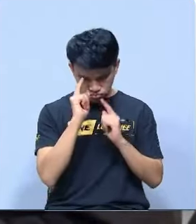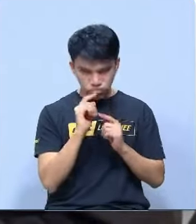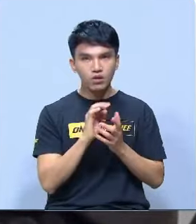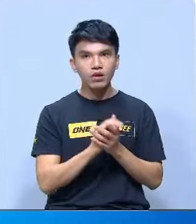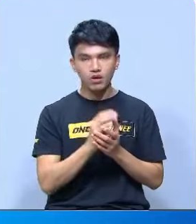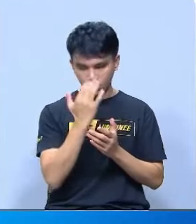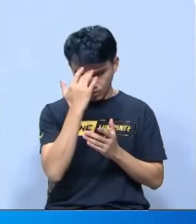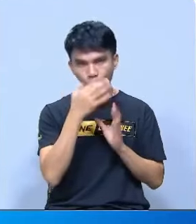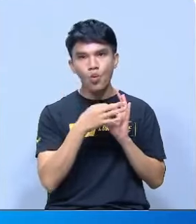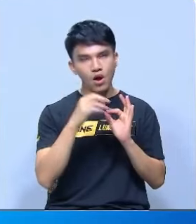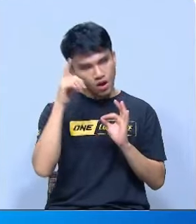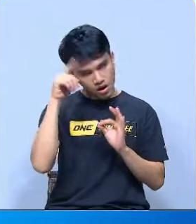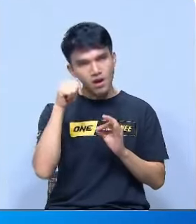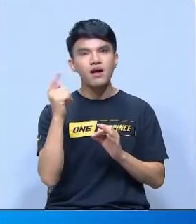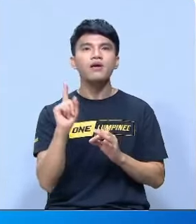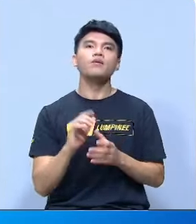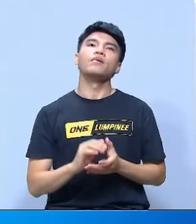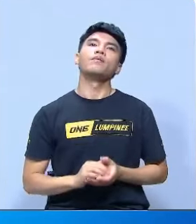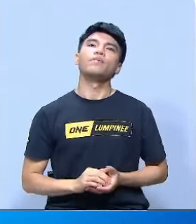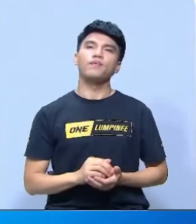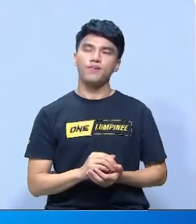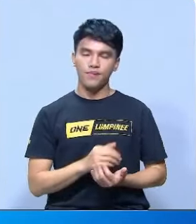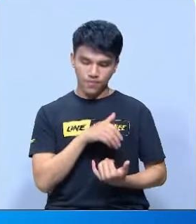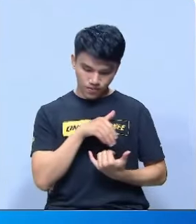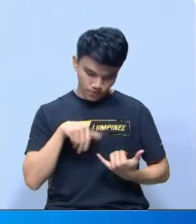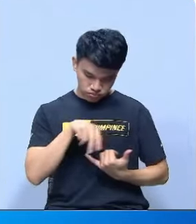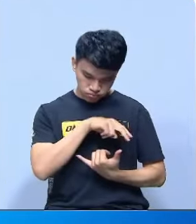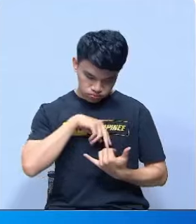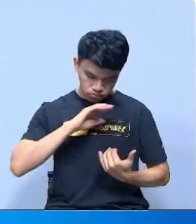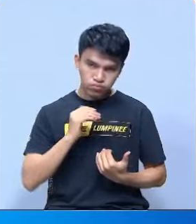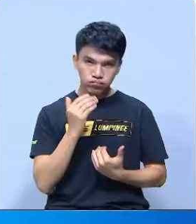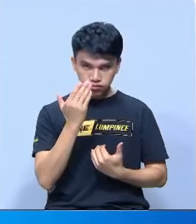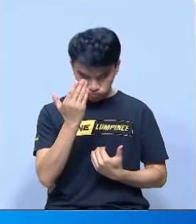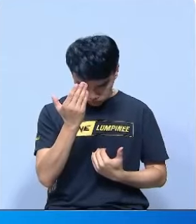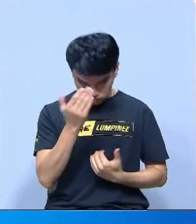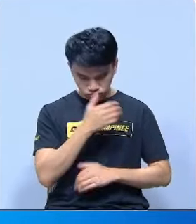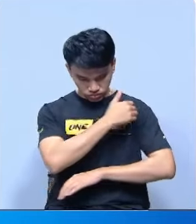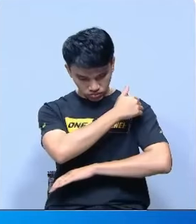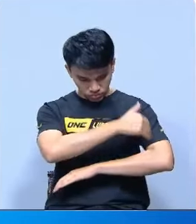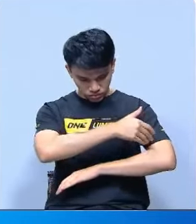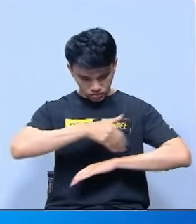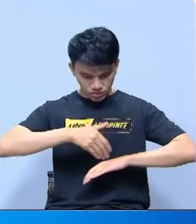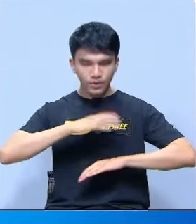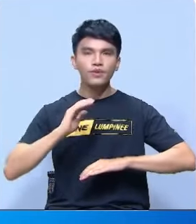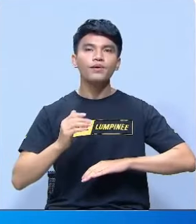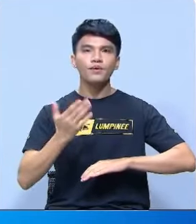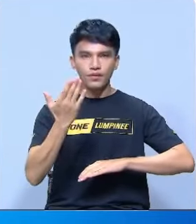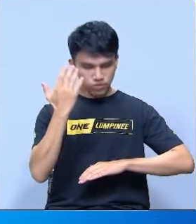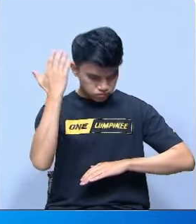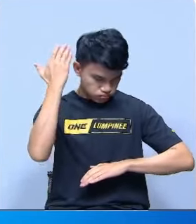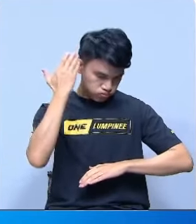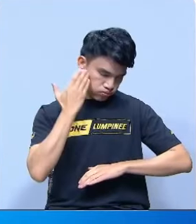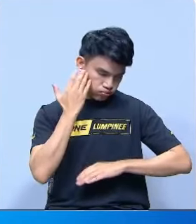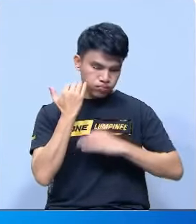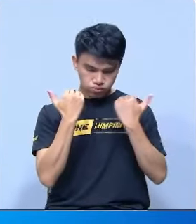ราะว่าเป็นห่วงแม่นะบอกว่าคุณหมอเนี่ยต้องเร่งผ่าตัดบริเวณกระดูกสันหลังแล้วก็แขนขวาของแม่ที่หักส่วนที่ศีรษะอันนี้